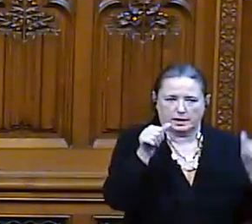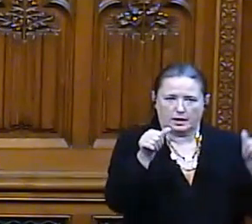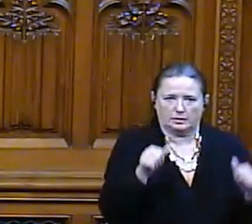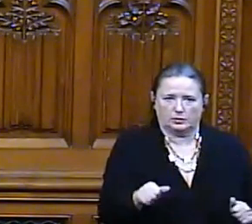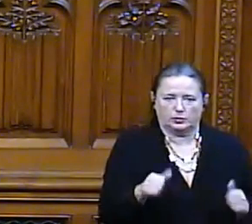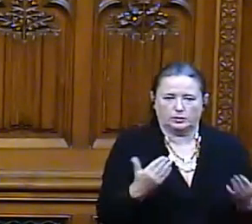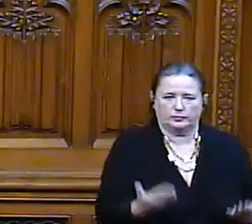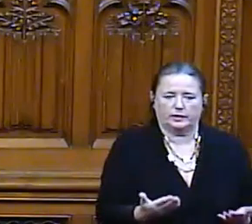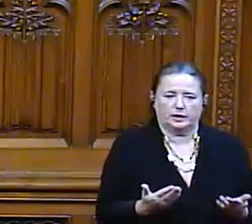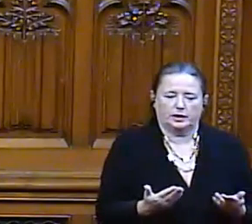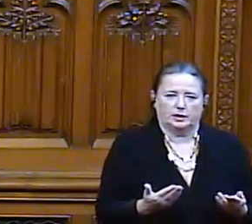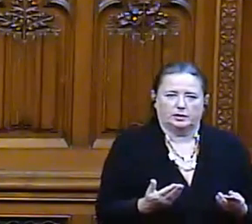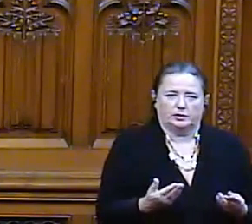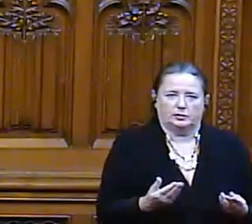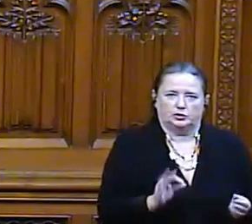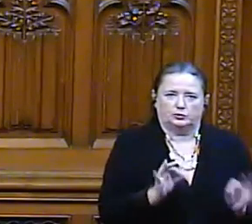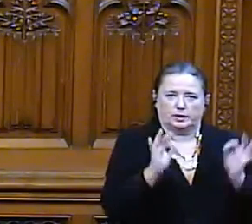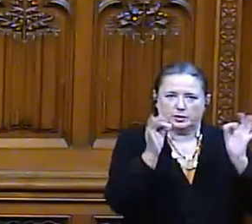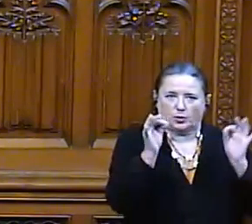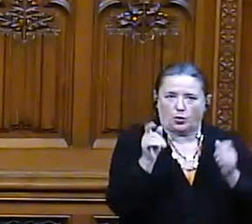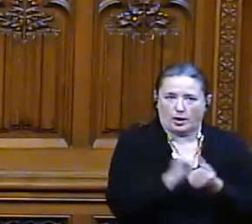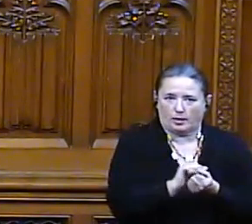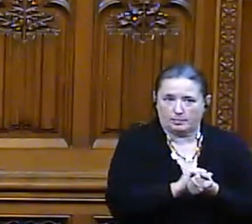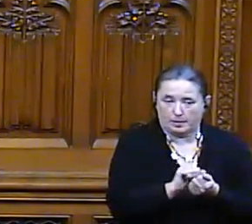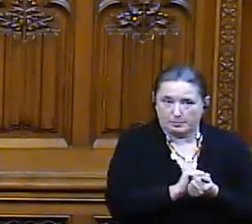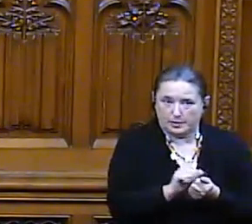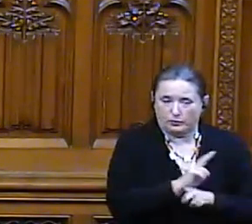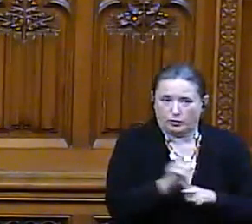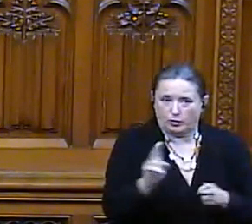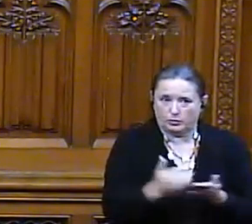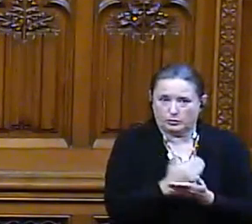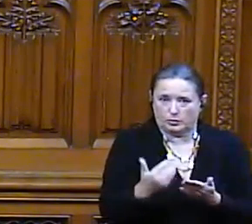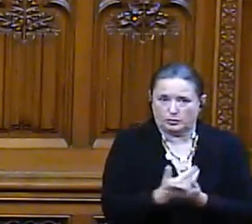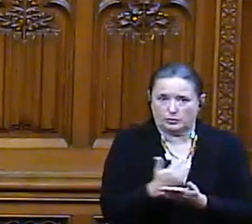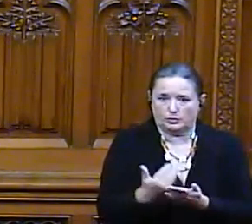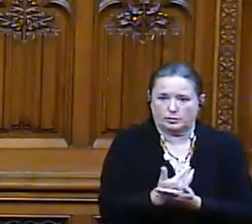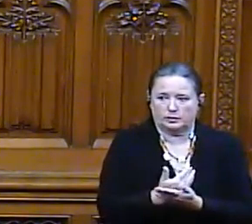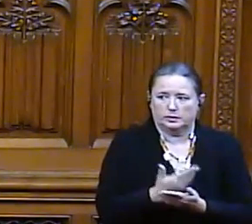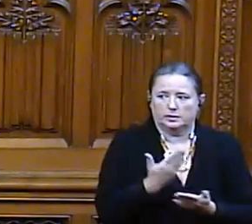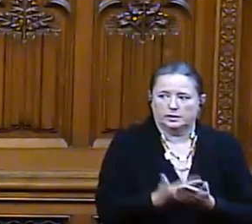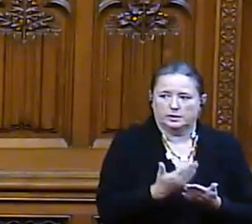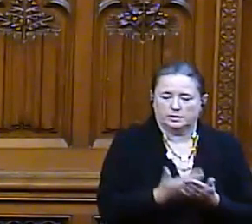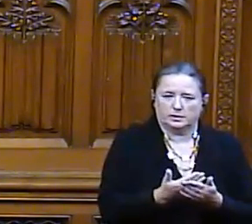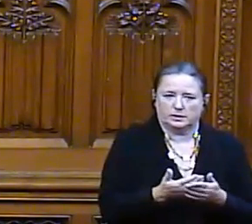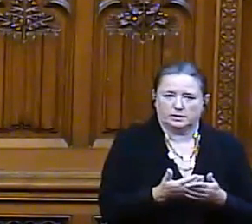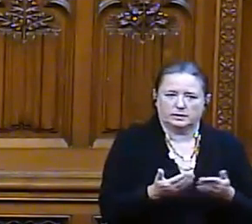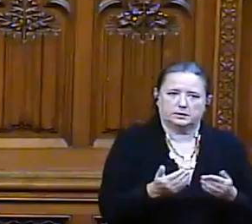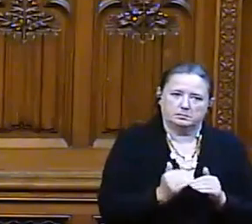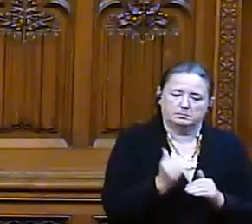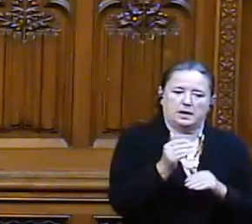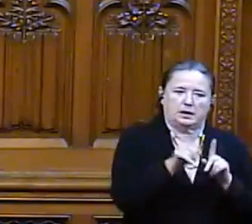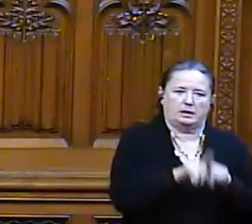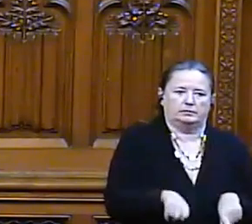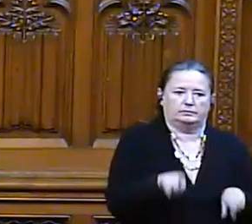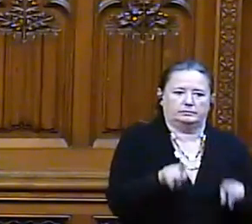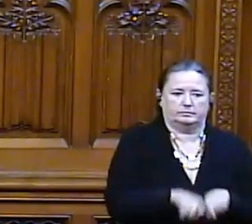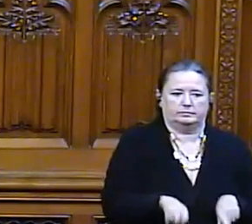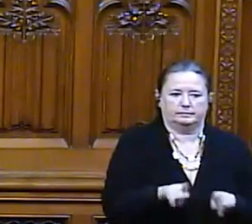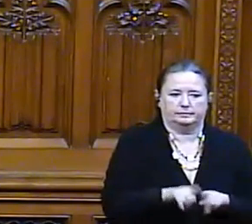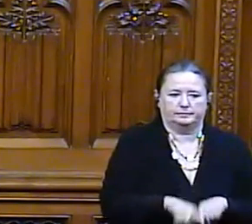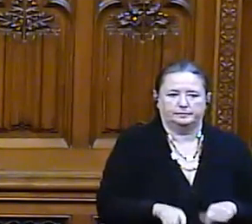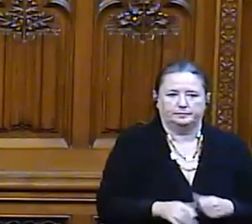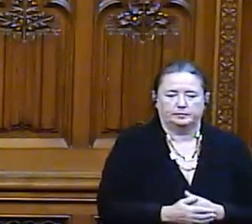ein spektakuläres Papier voller Neuerungen. Es ist more of the same. Und die Stimmung in